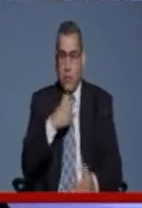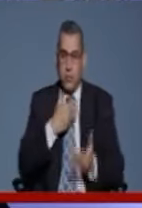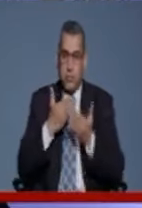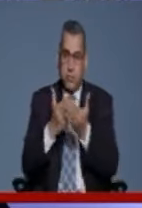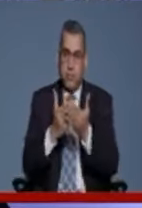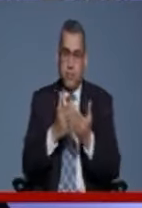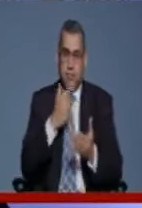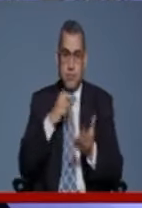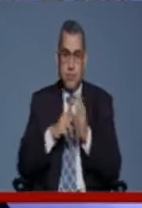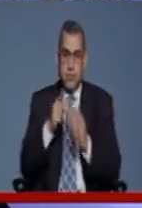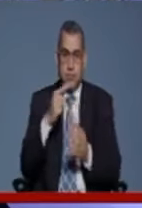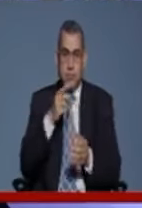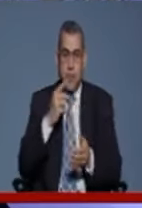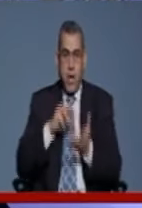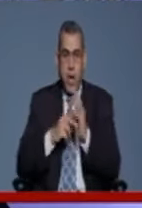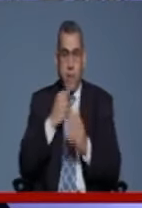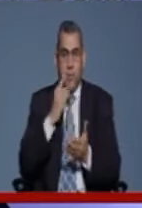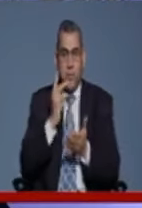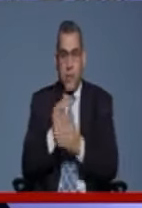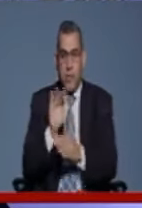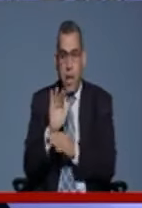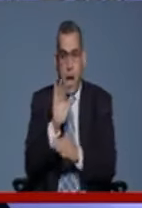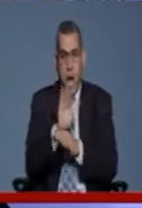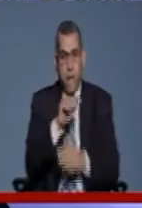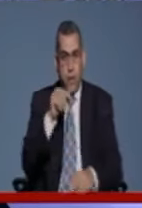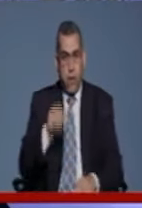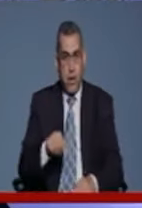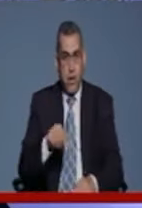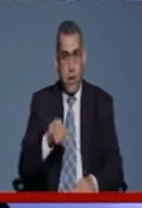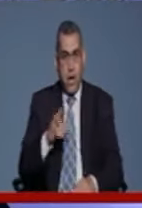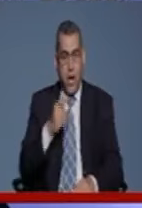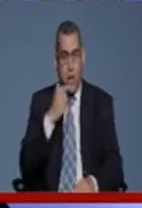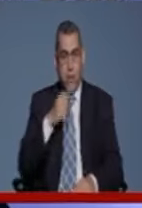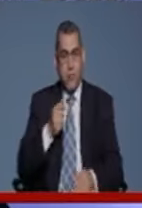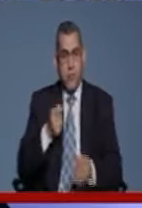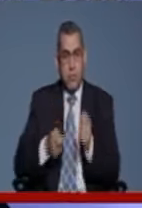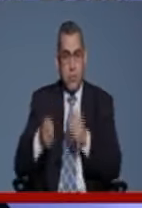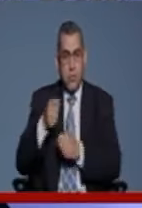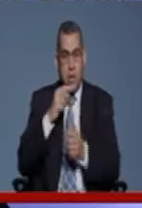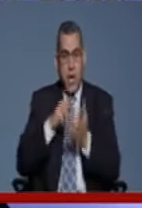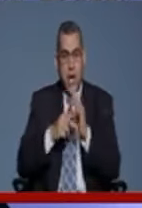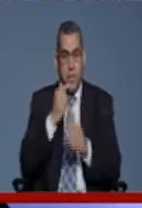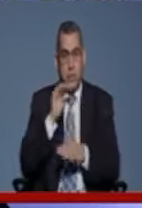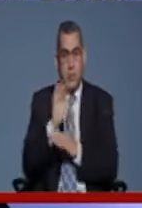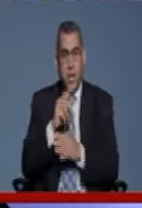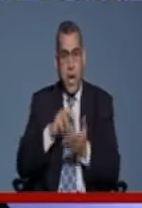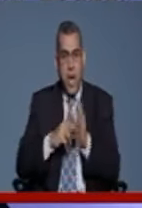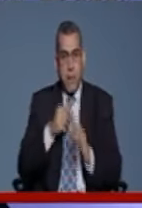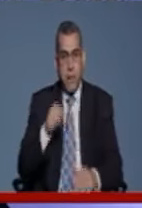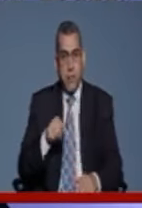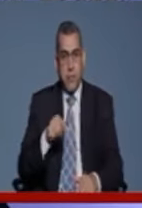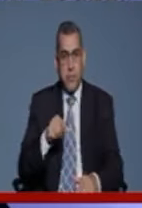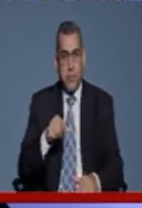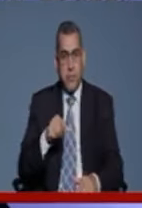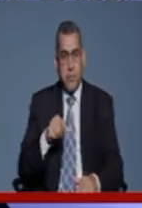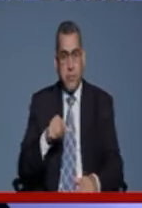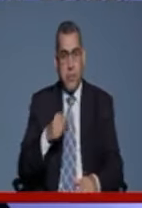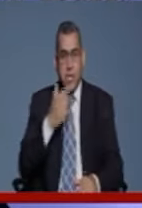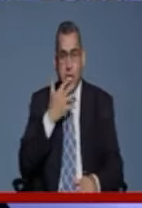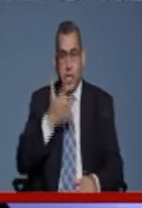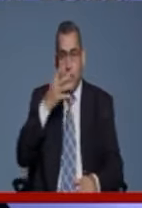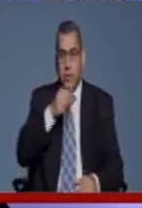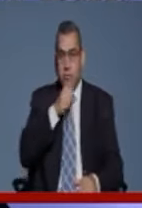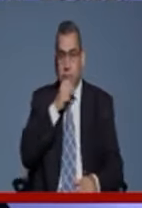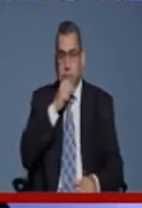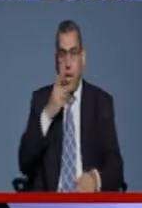في المبادرات التكافلية وتيسير تقديم الخدمات الأمنية الجماهيرية لا سيما لكبار السن وذوي